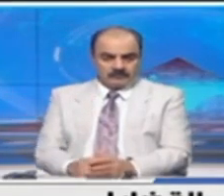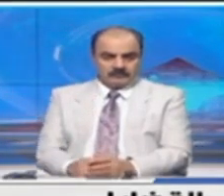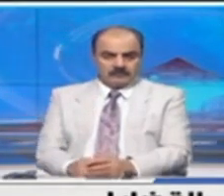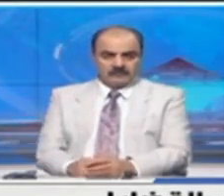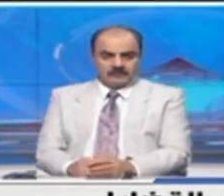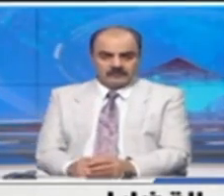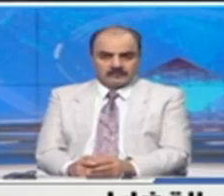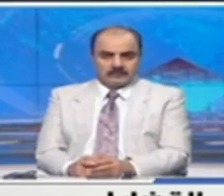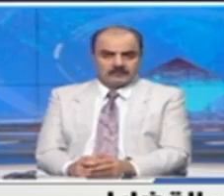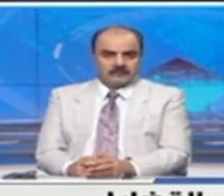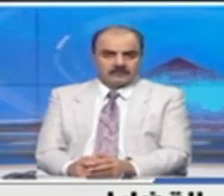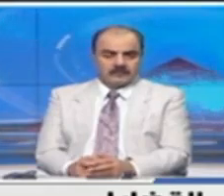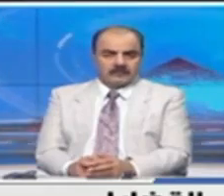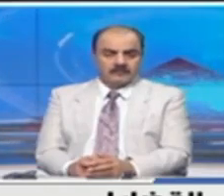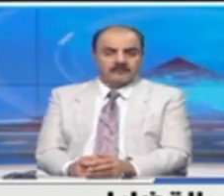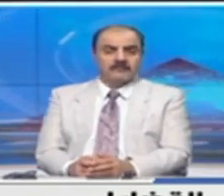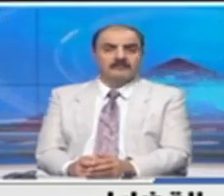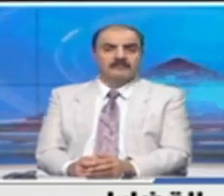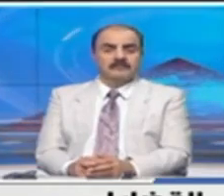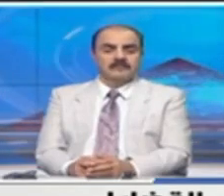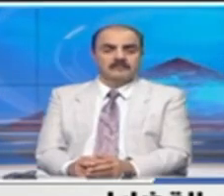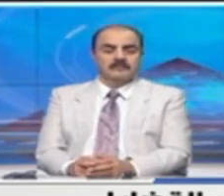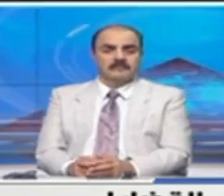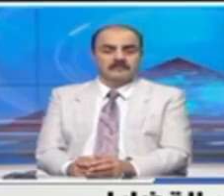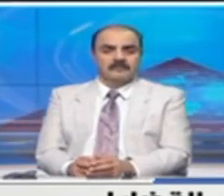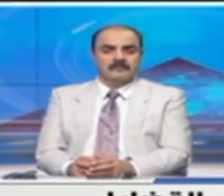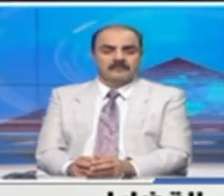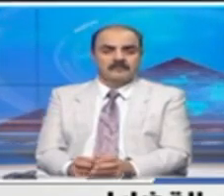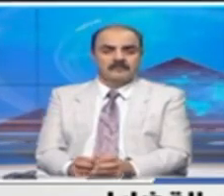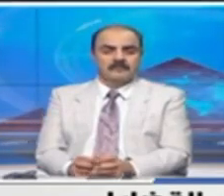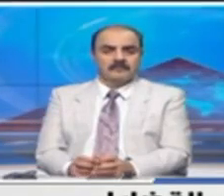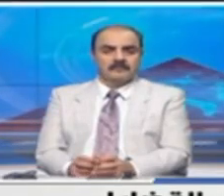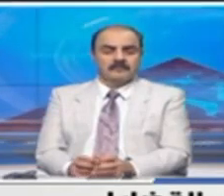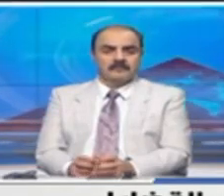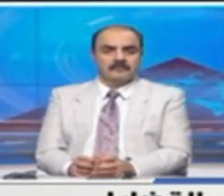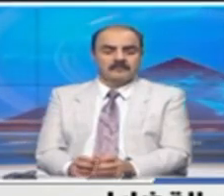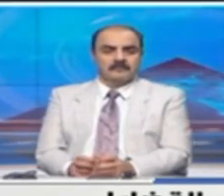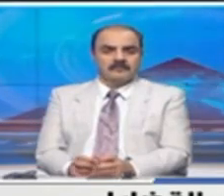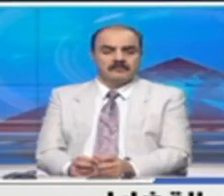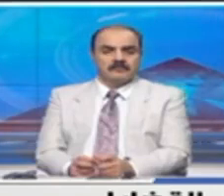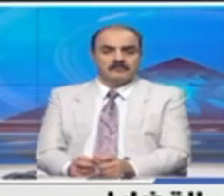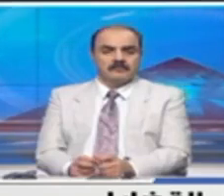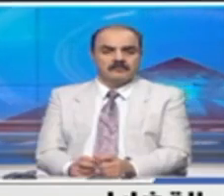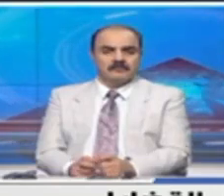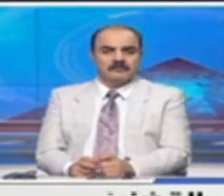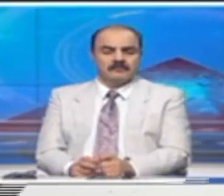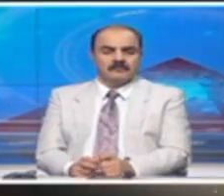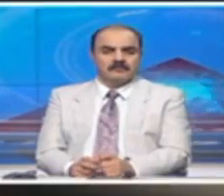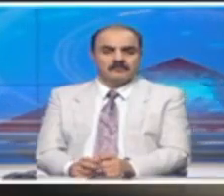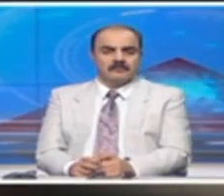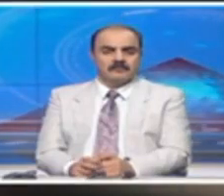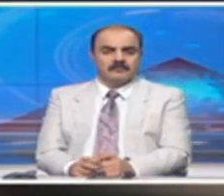أجل دعم استقرار ليبيا وسيادة ليبيا والحفاظ على المقدرات الليبية للشعب الليبي الشقيق وخروجه من